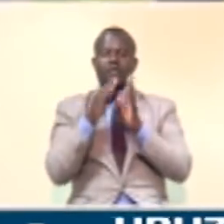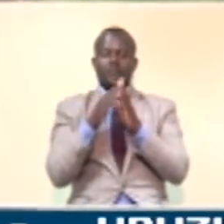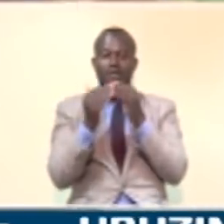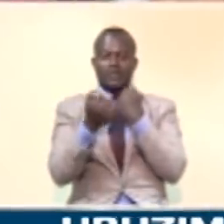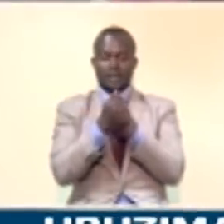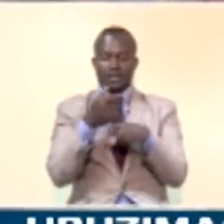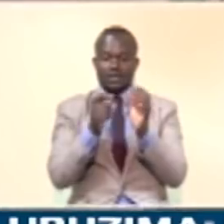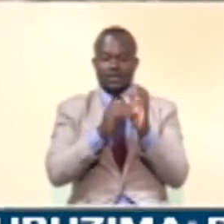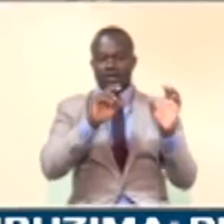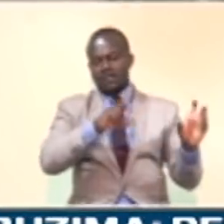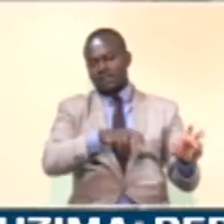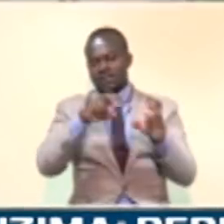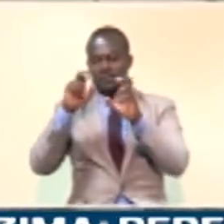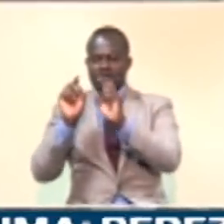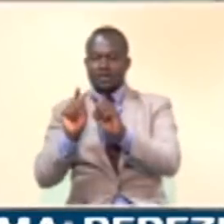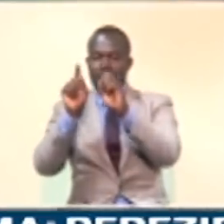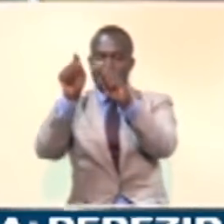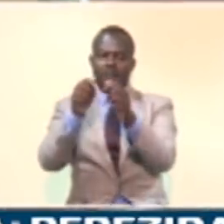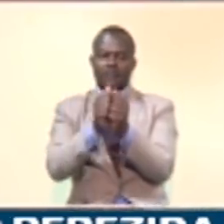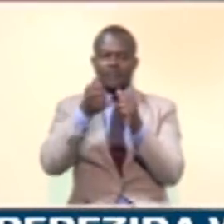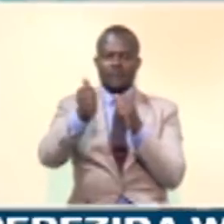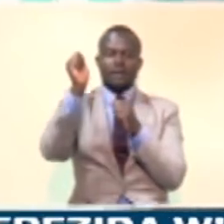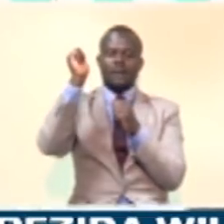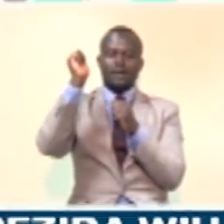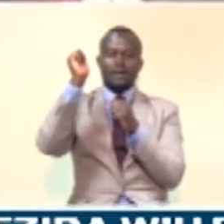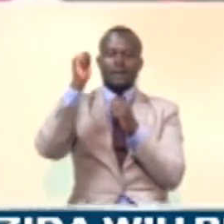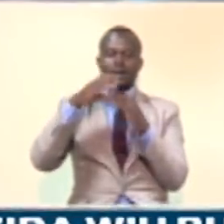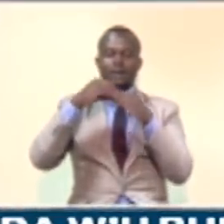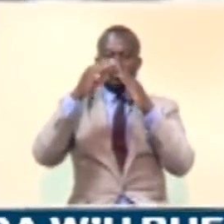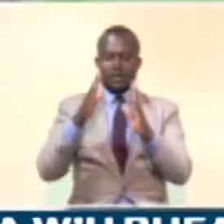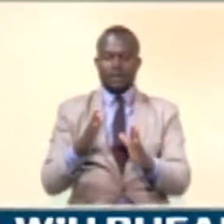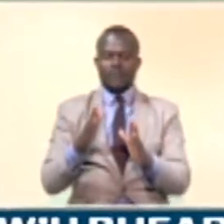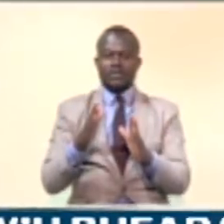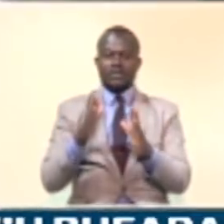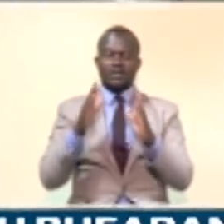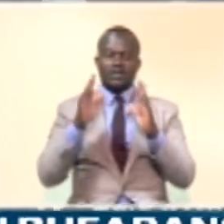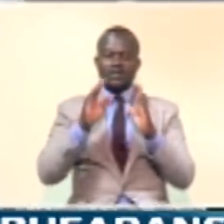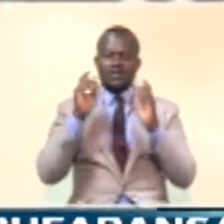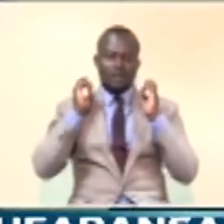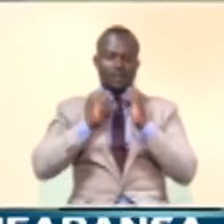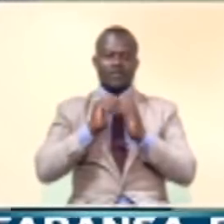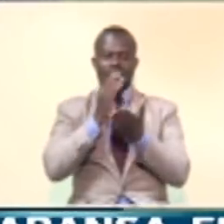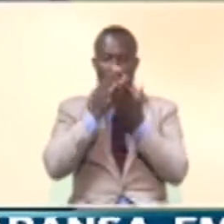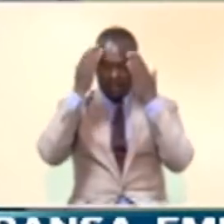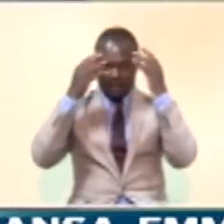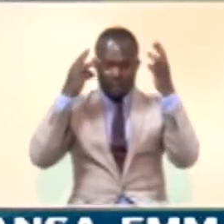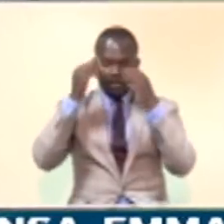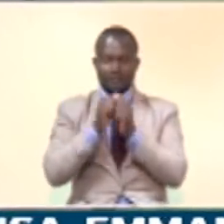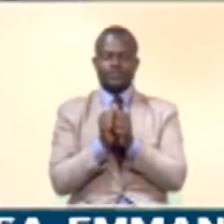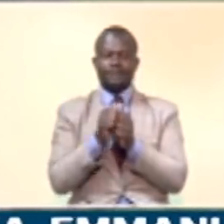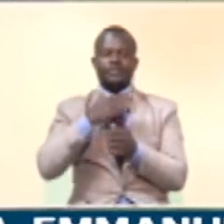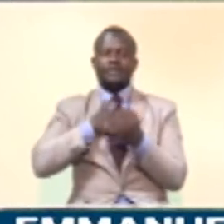Gisenyi ariko bahavuye bimukana n'ibyabo guverineri Habitegeko François yabamaze impungenge nababwira